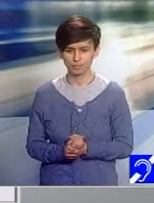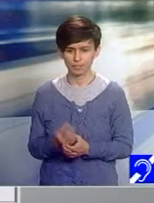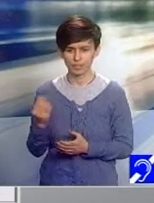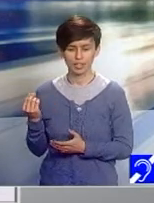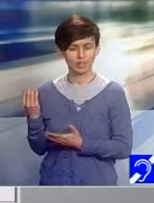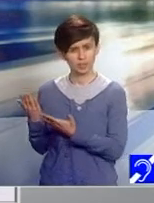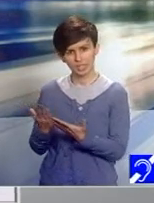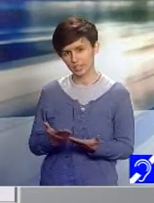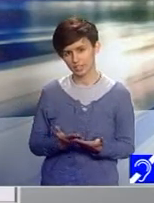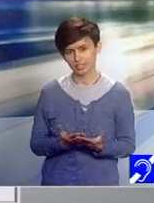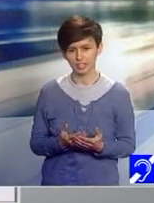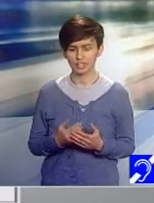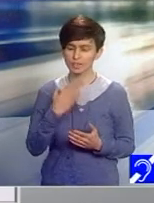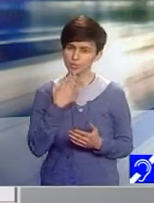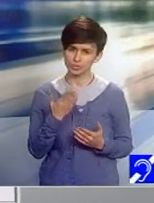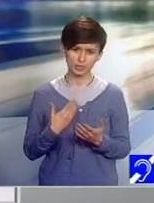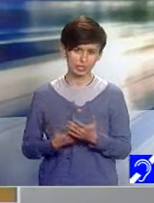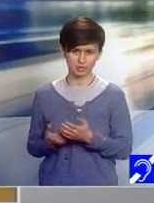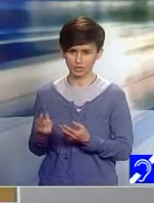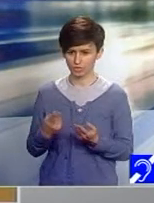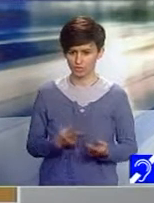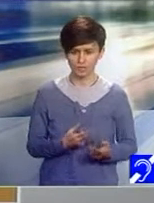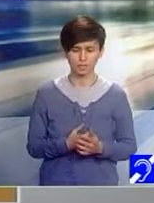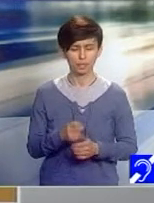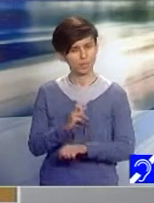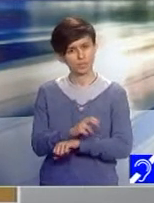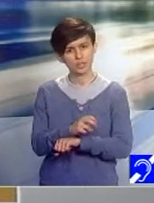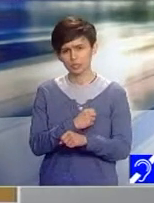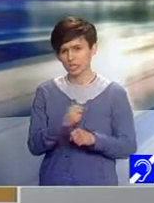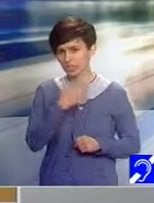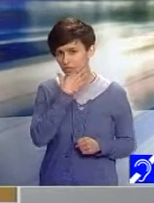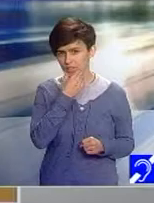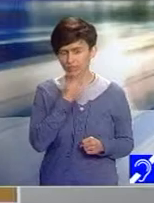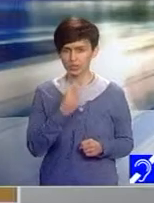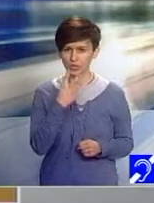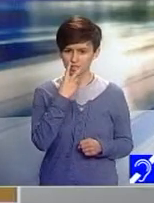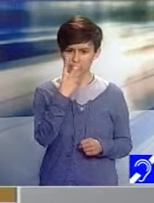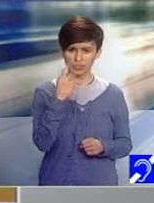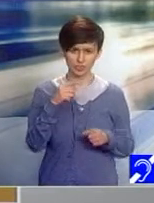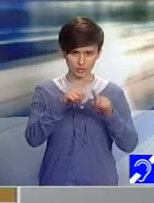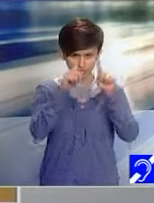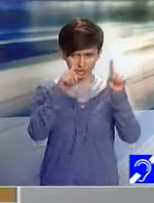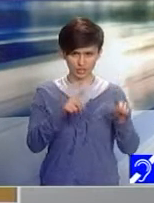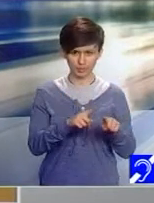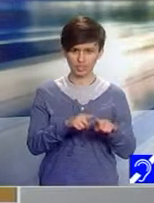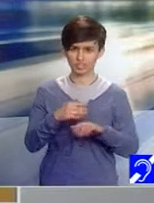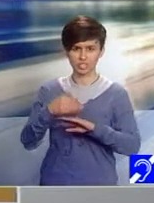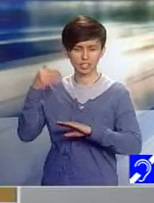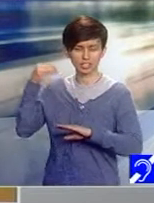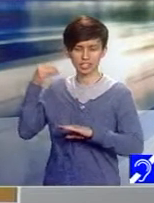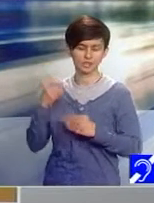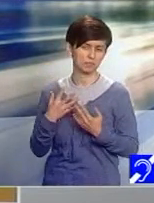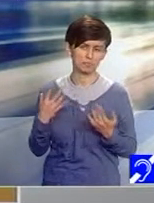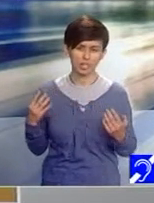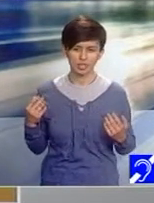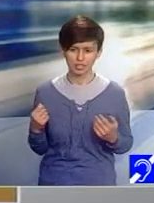în studio. Mulțumesc pentru invitație. O participare foarte frumoasă. Am putut surprinde în imaginile anterioare câteva